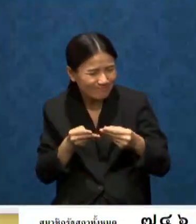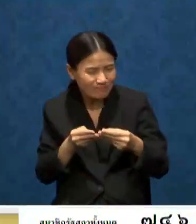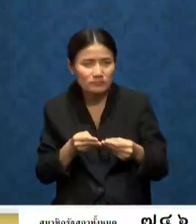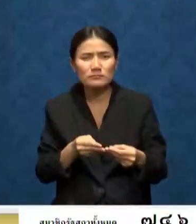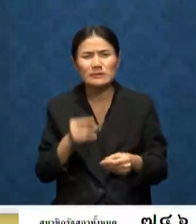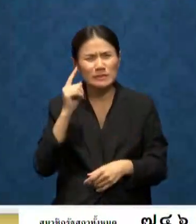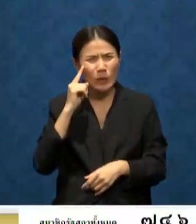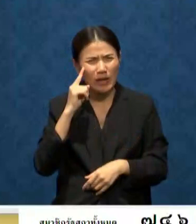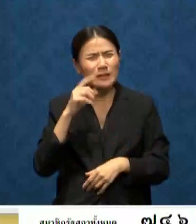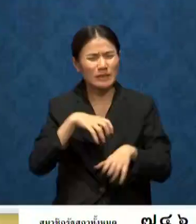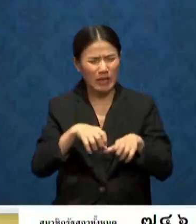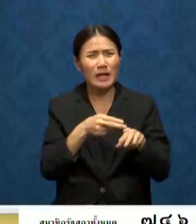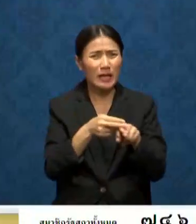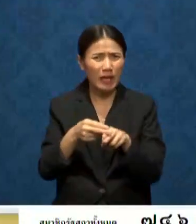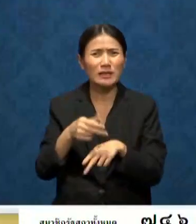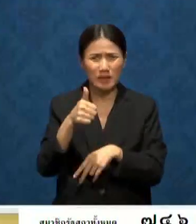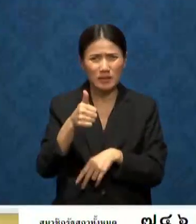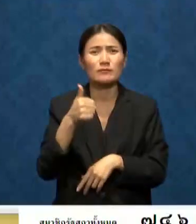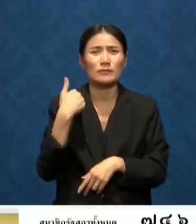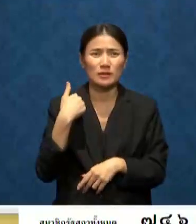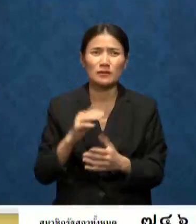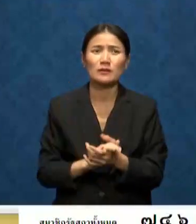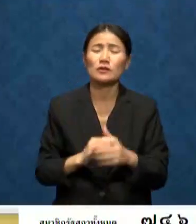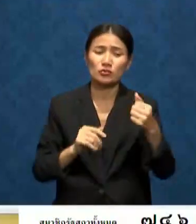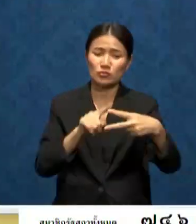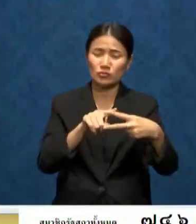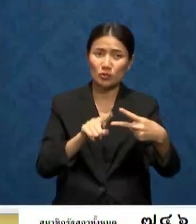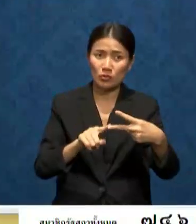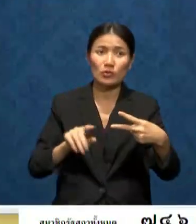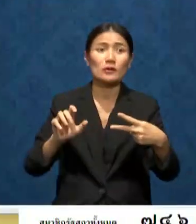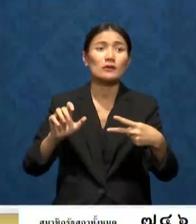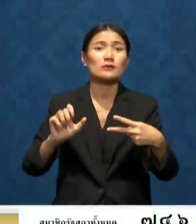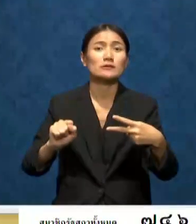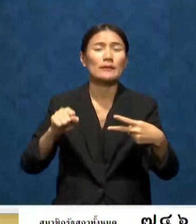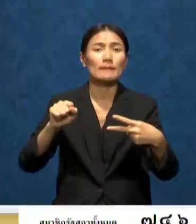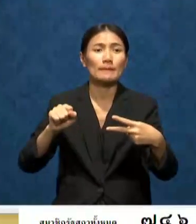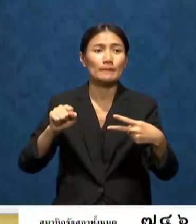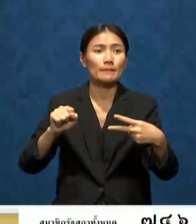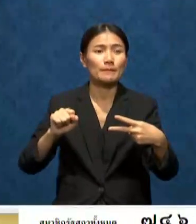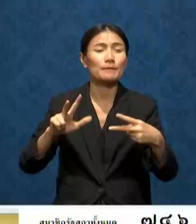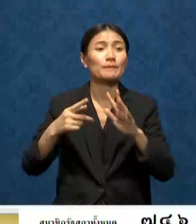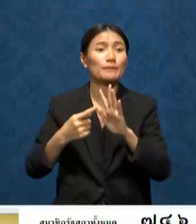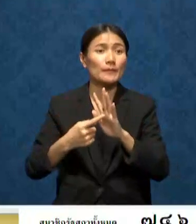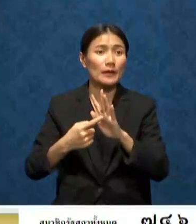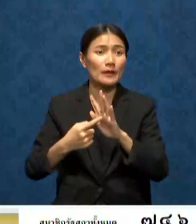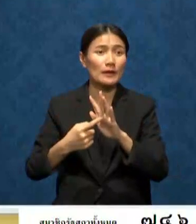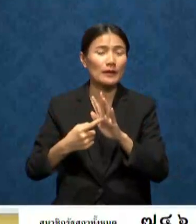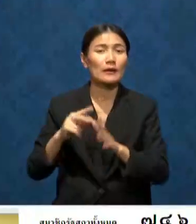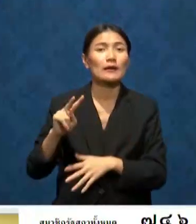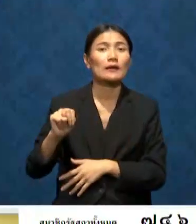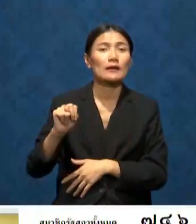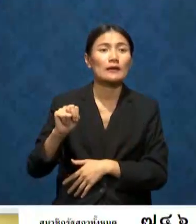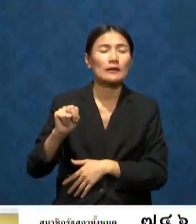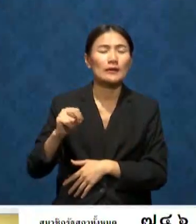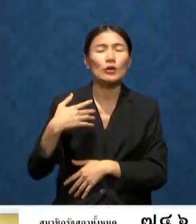สองประเดนนี้สภ kisses นิติประหยัิแ่งชาติรมทั้งสภ parfait Tabเครื่อนกวัตฏิรู่ประเทศในโอกาต่อมาเห็โ